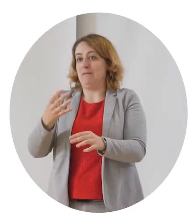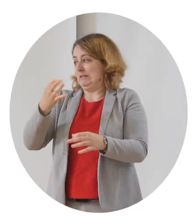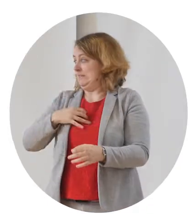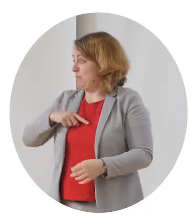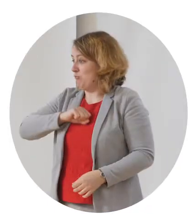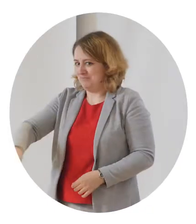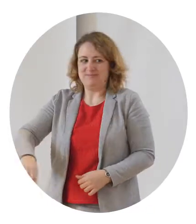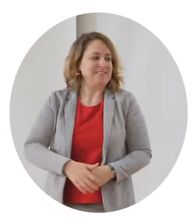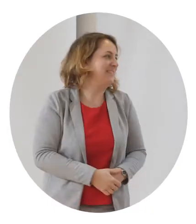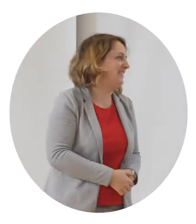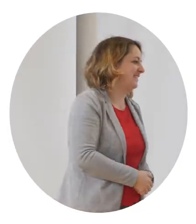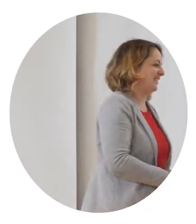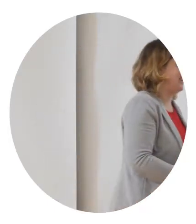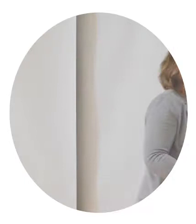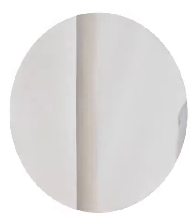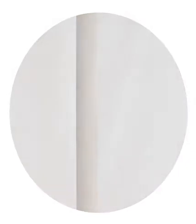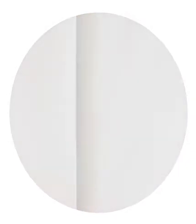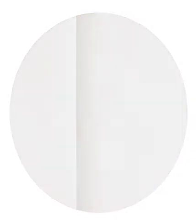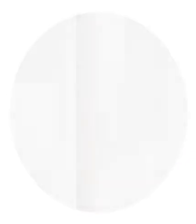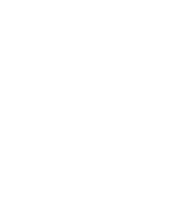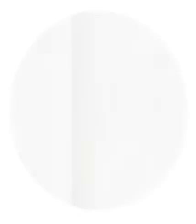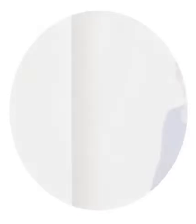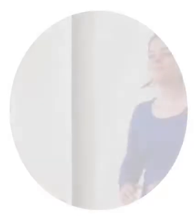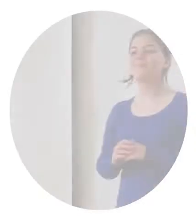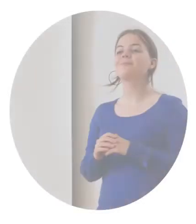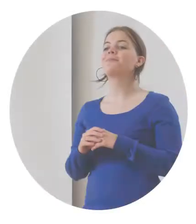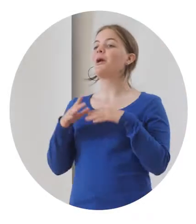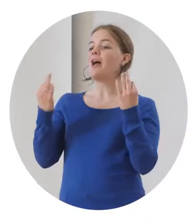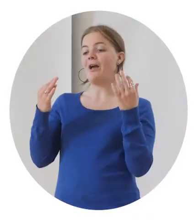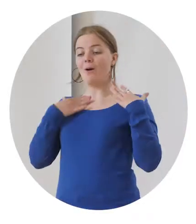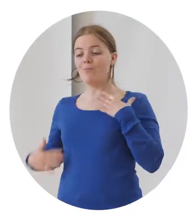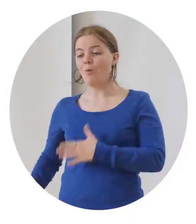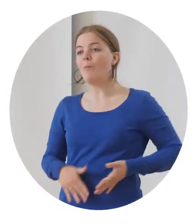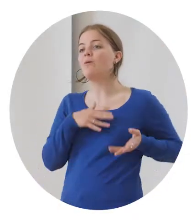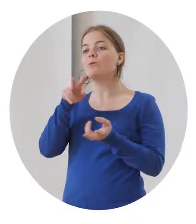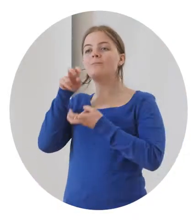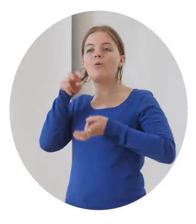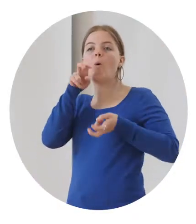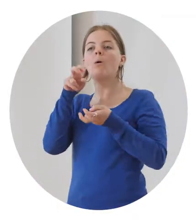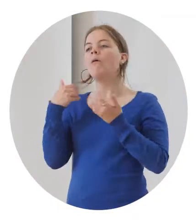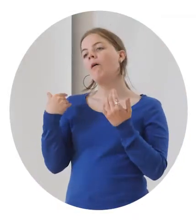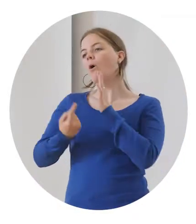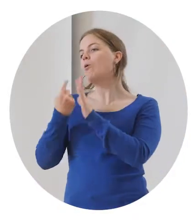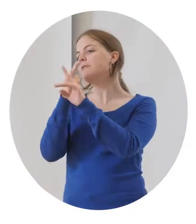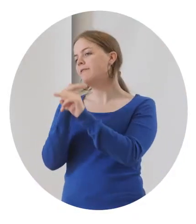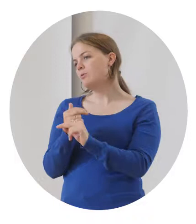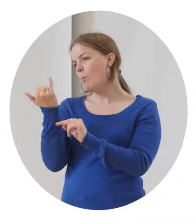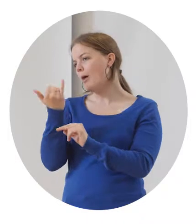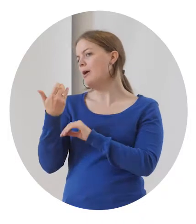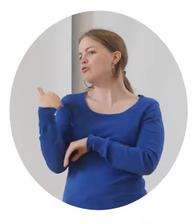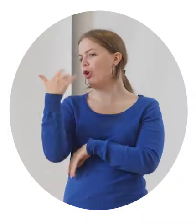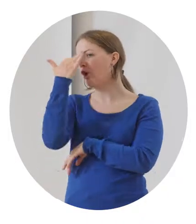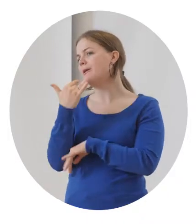dépêche. Alors, au niveau de la proprioception, on ne va pas revenir sur la définition parce qu'Elisabeth l'a expliqué tout à